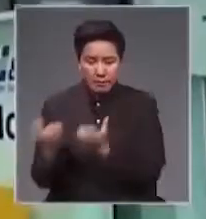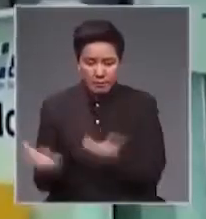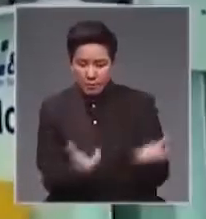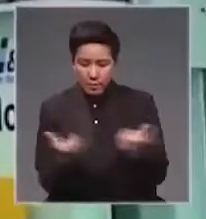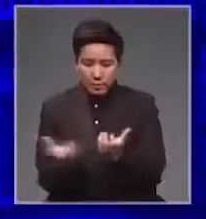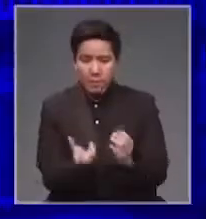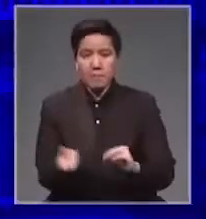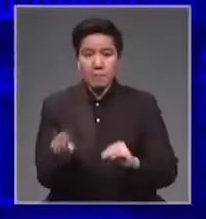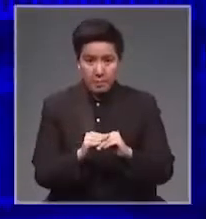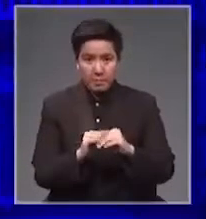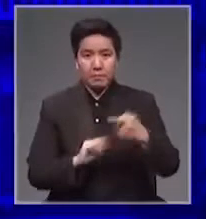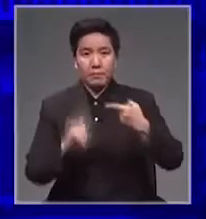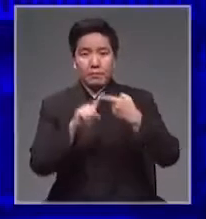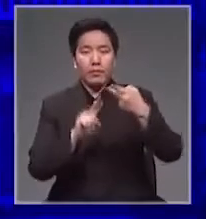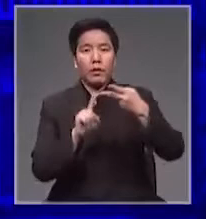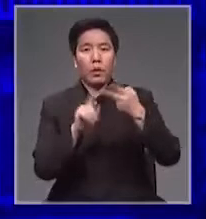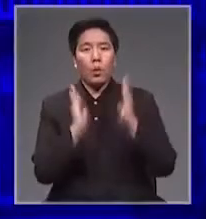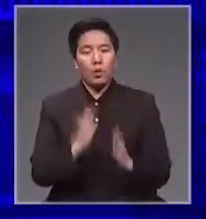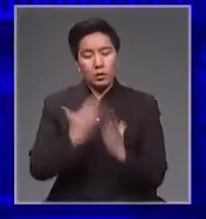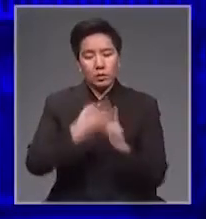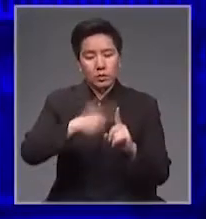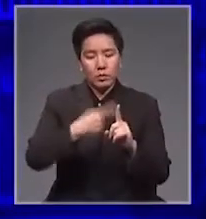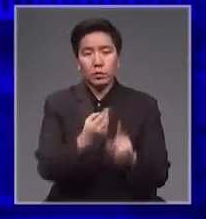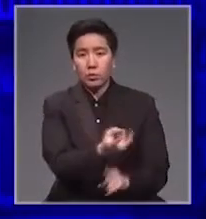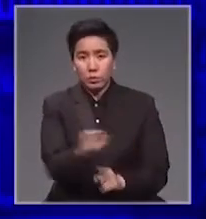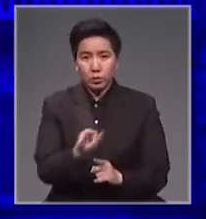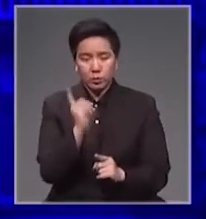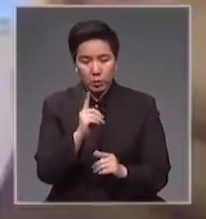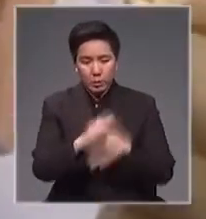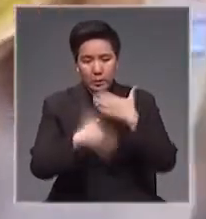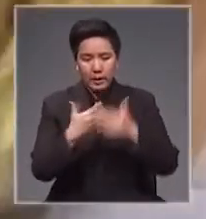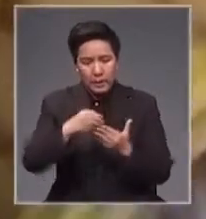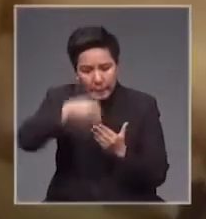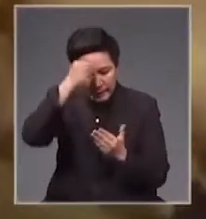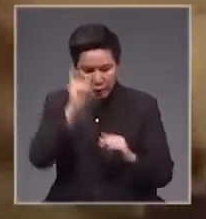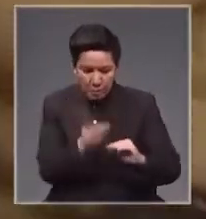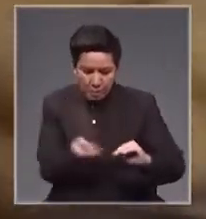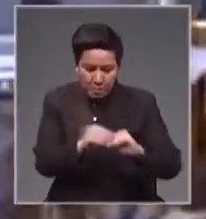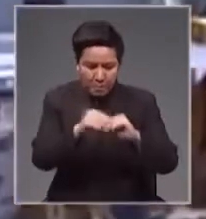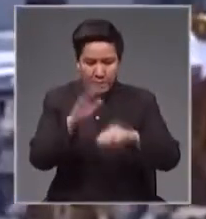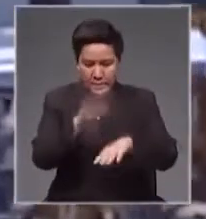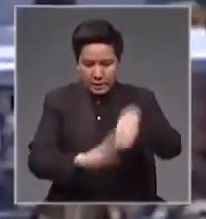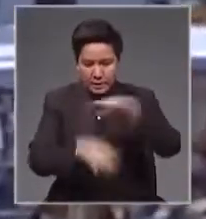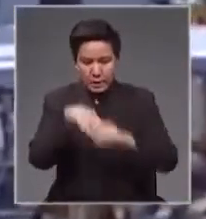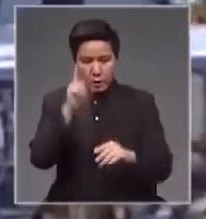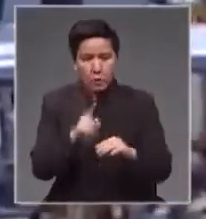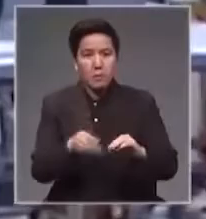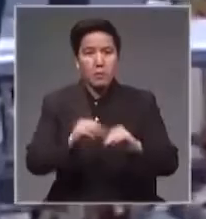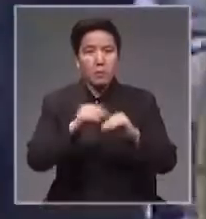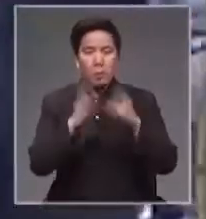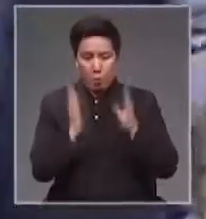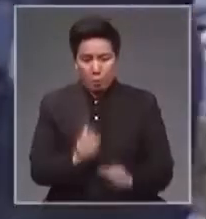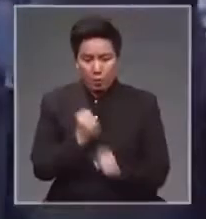ม2การสนับสนุนผู้มีรายได้น้อยด้วยการพัฒนาคุณภาพการศึกษาและทักษะให้กับแรงงานกำลังแรงงาน